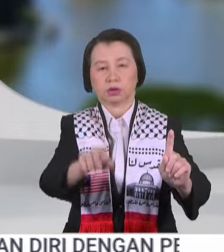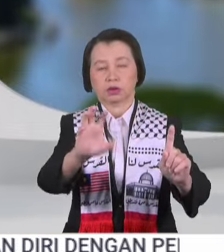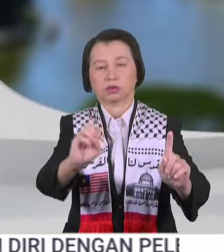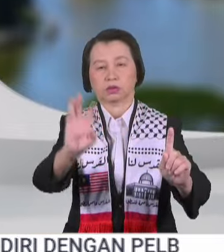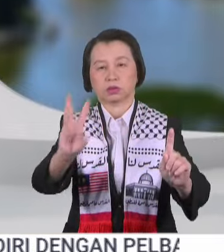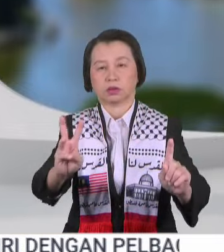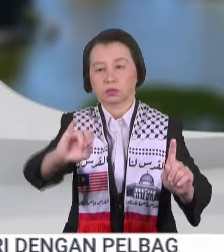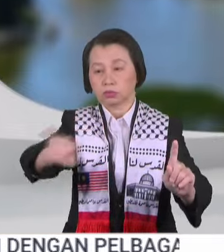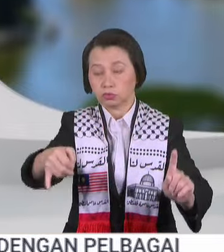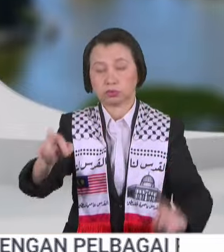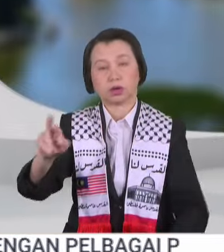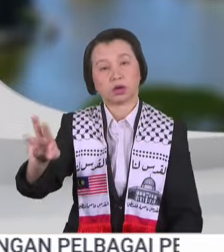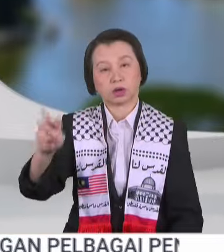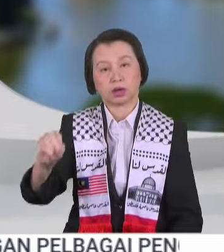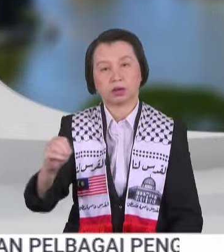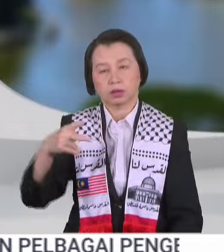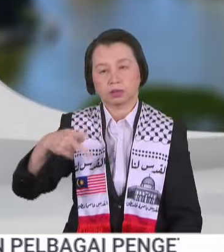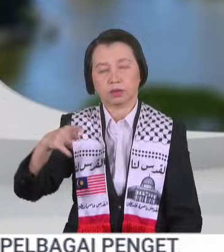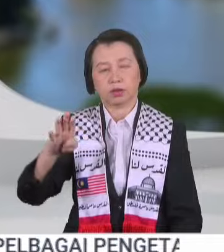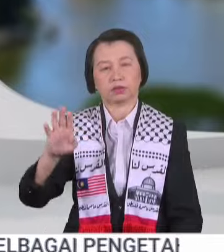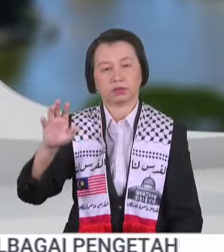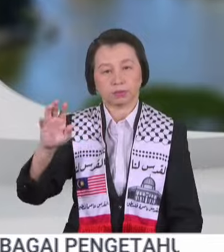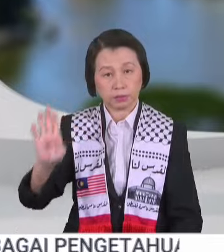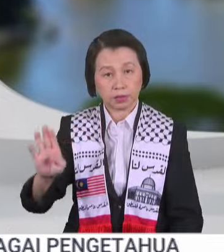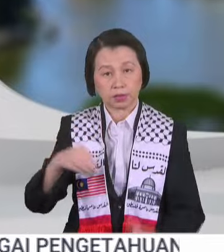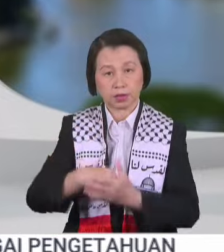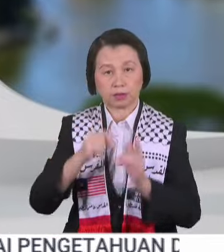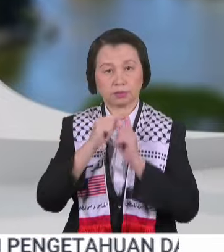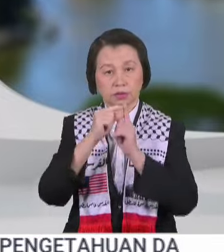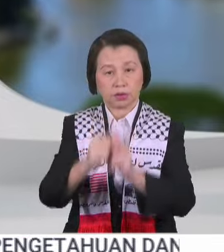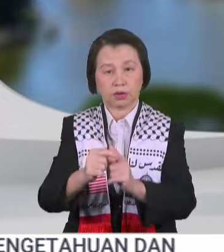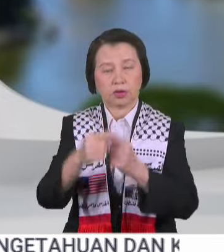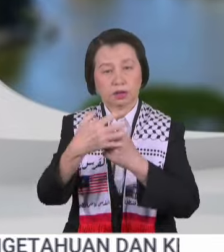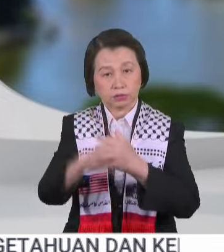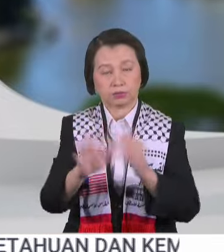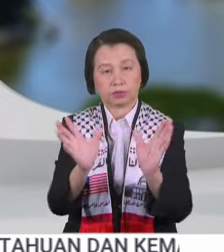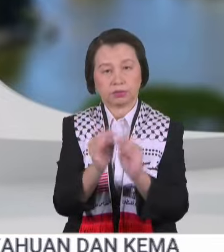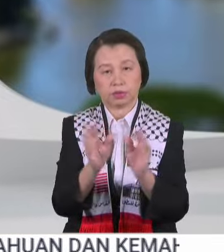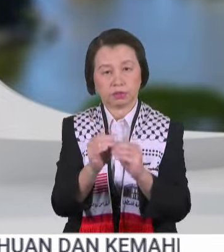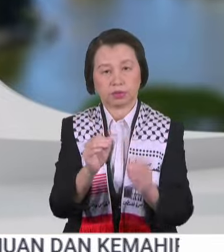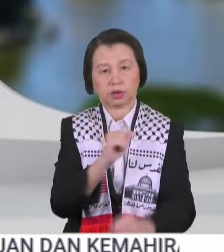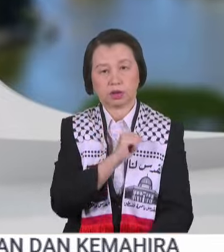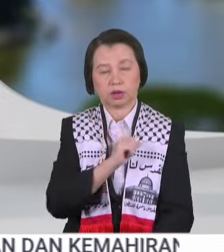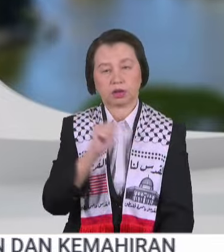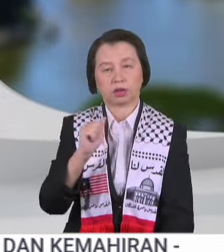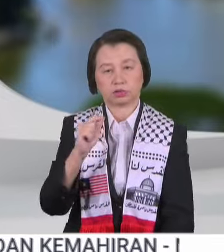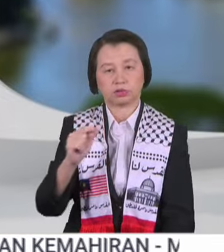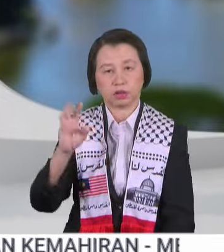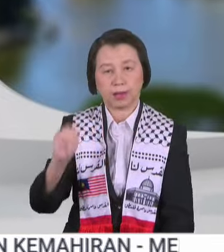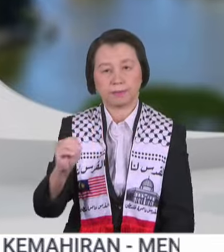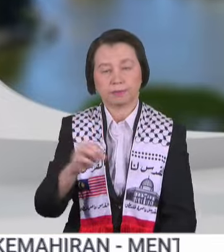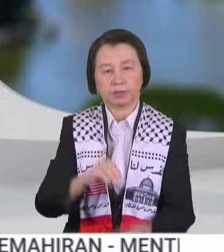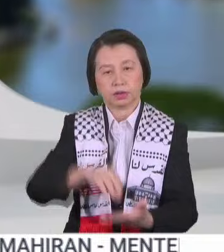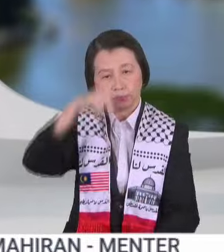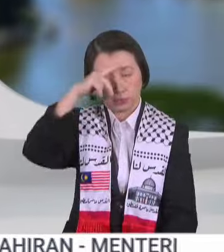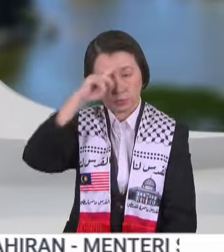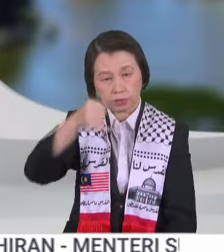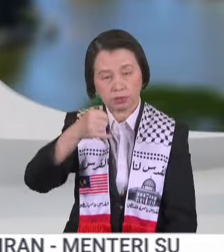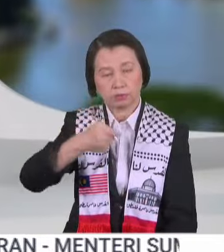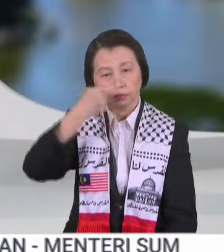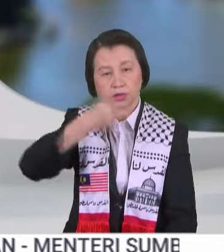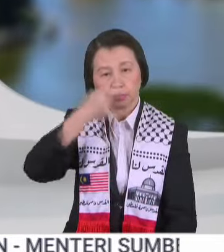juta ringgit BPHB dalam satu kenyataan yang dikeluarkan selepas Mesyuarat Agung Tahunan ke-28 di Putrajaya